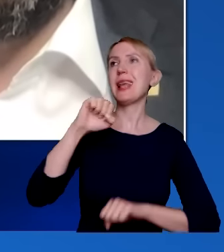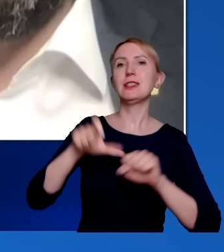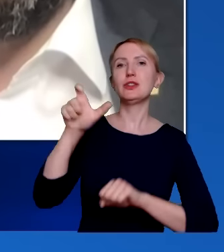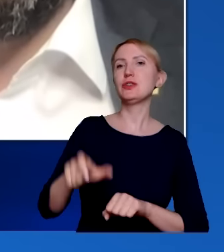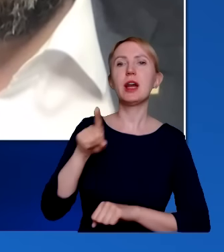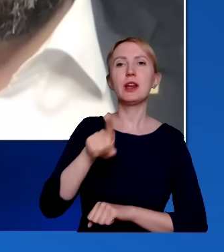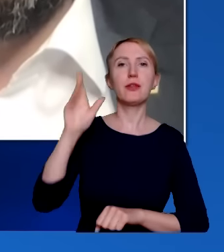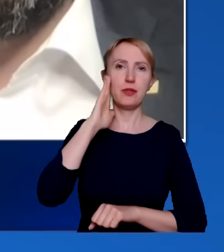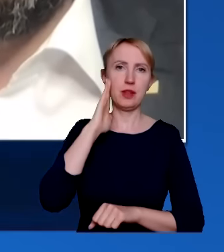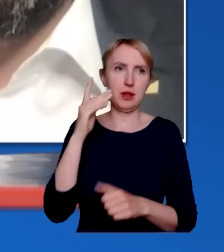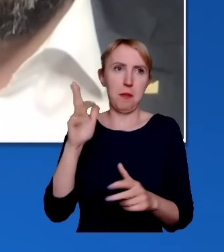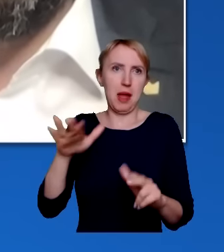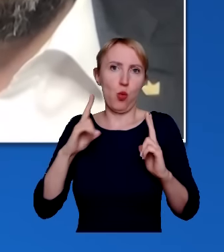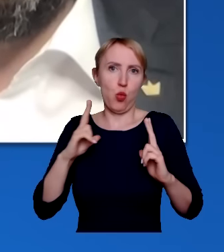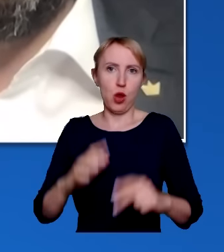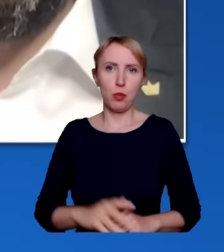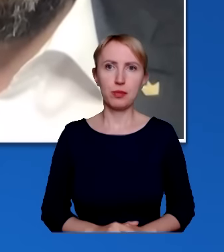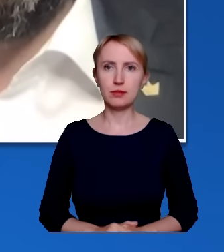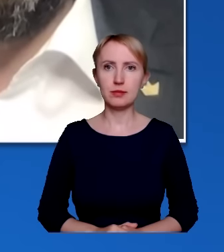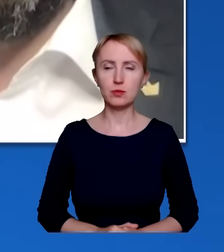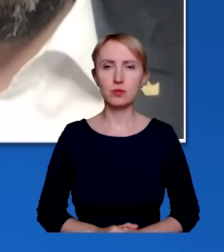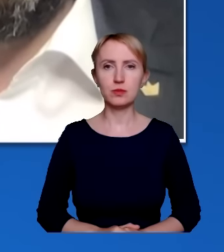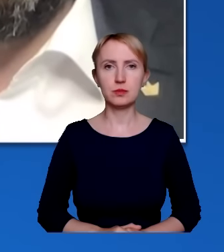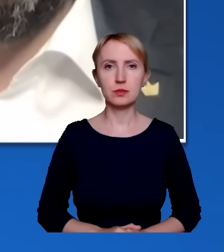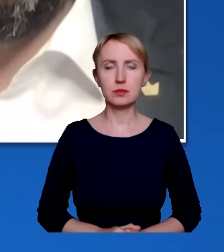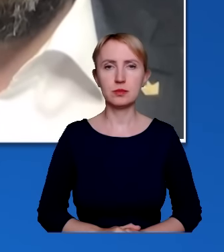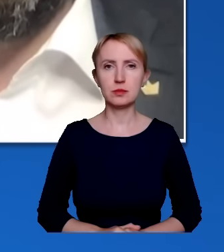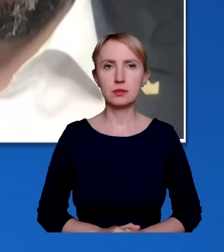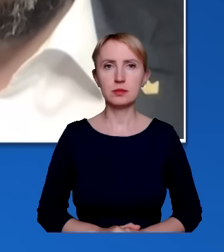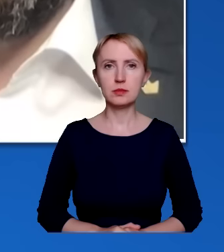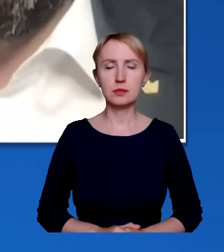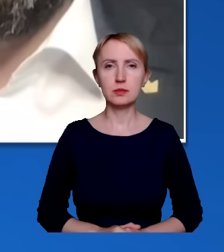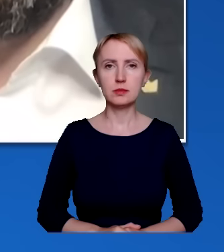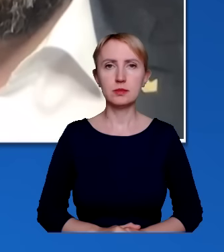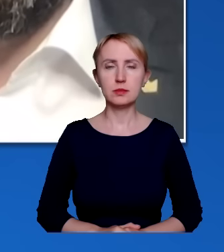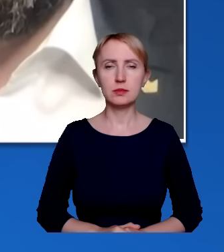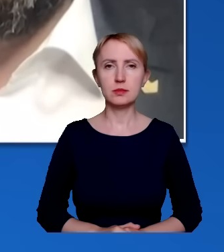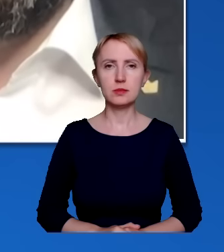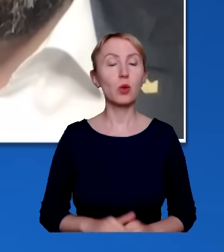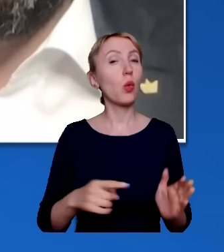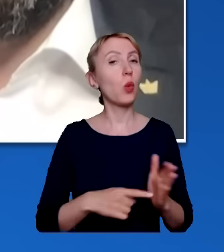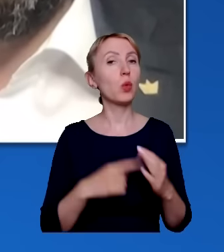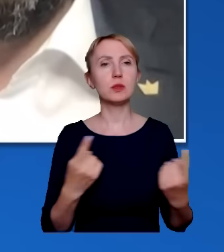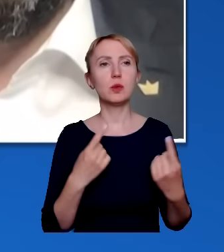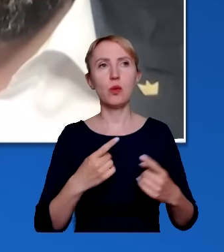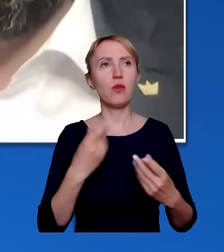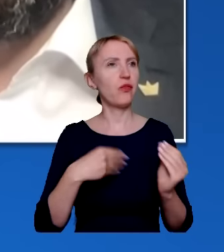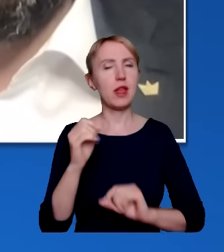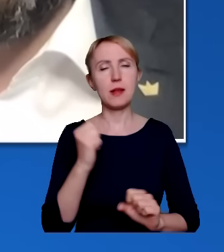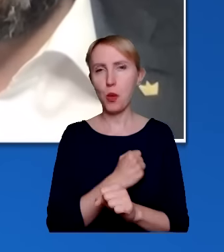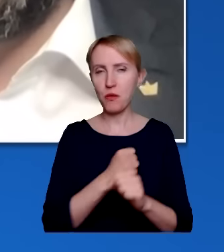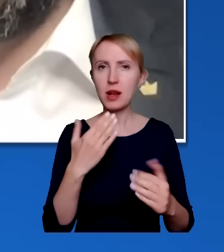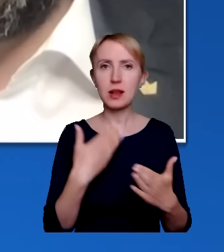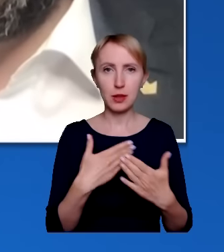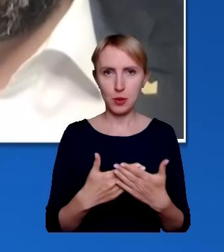wiedzy jest na urlopie czyli Riwiera kołom Mińska natomiast to jest sytuacja znacznie poważniejsza dlatego że oprócz